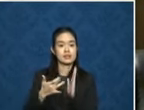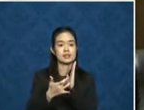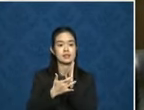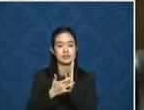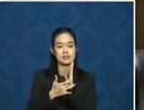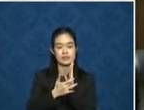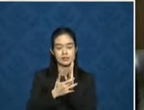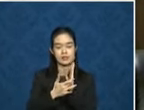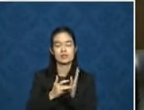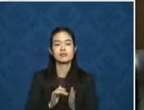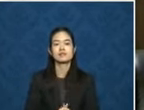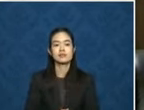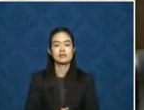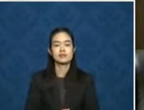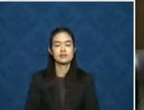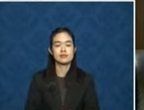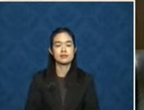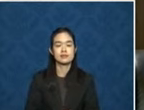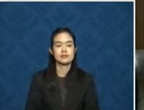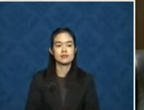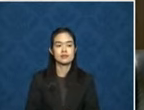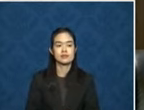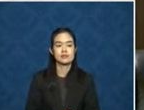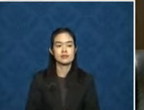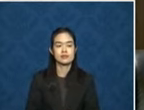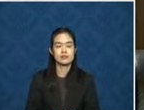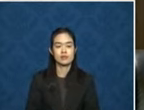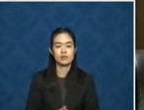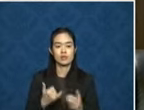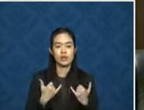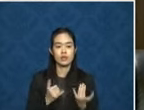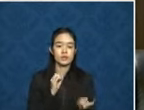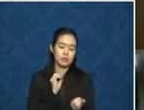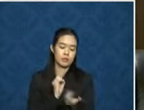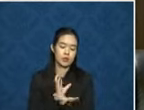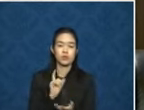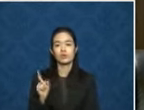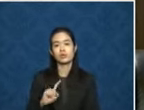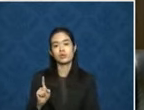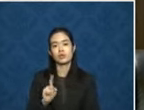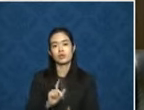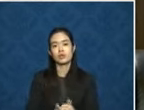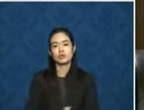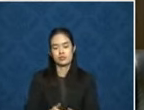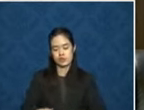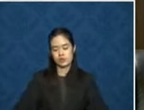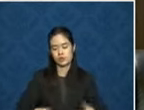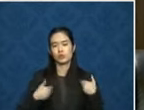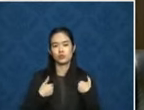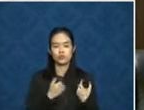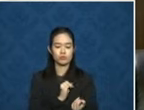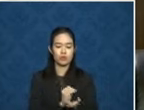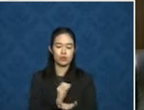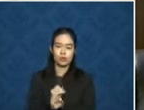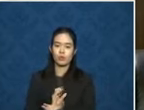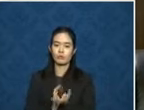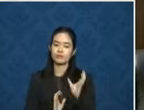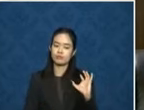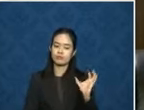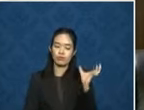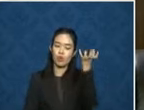ดิจิทัลซึ่งกำลังมีผลกระทบกับชีวิตความเป็นอยู่ของมนุษย์ทั่วโล